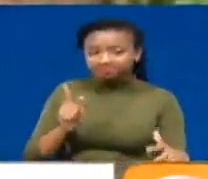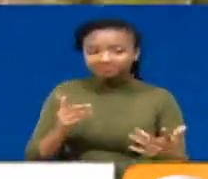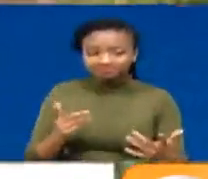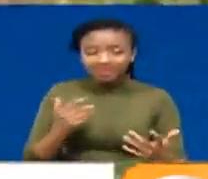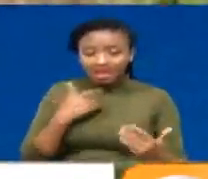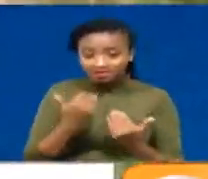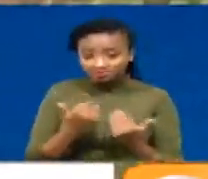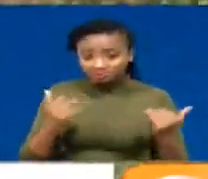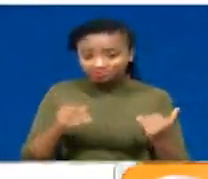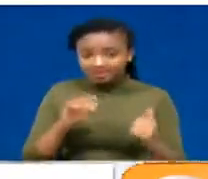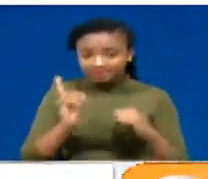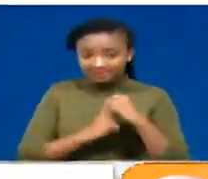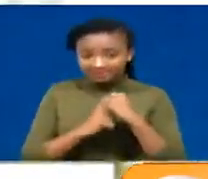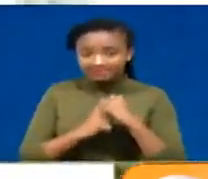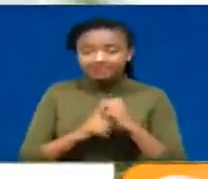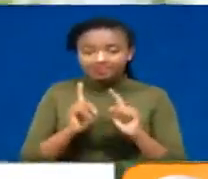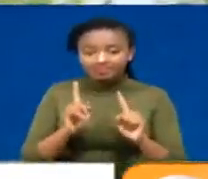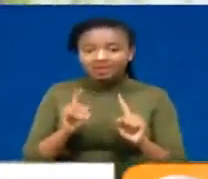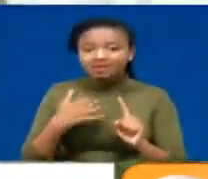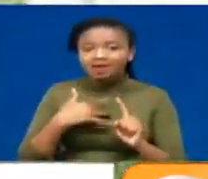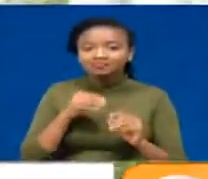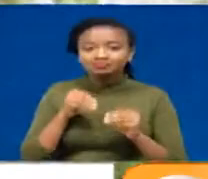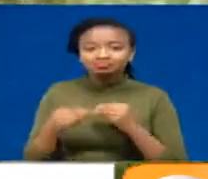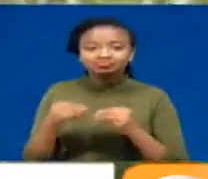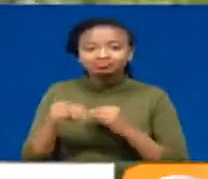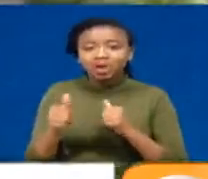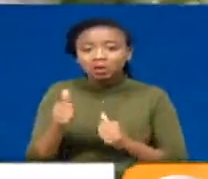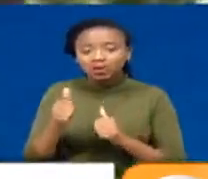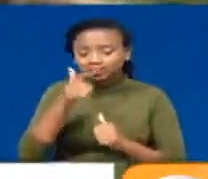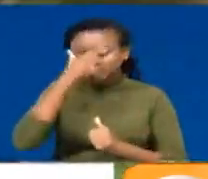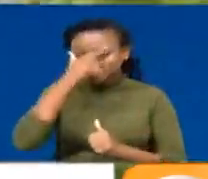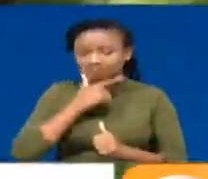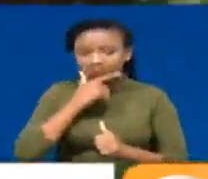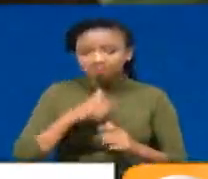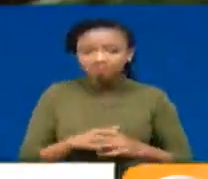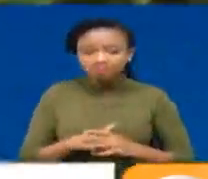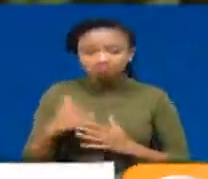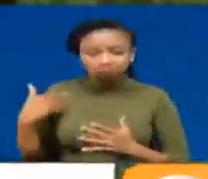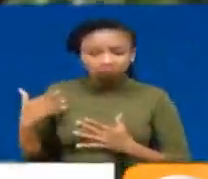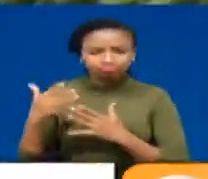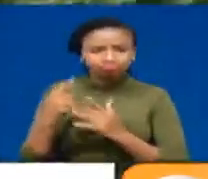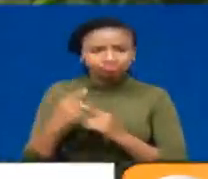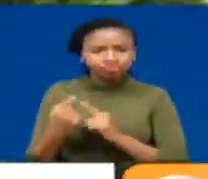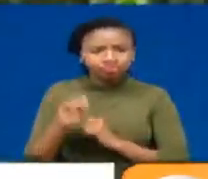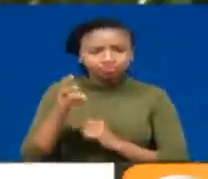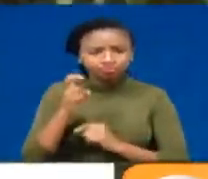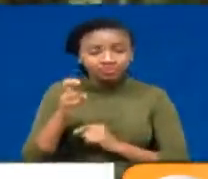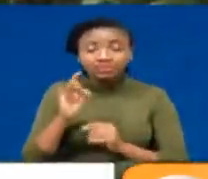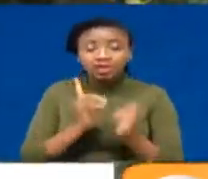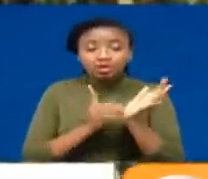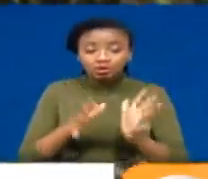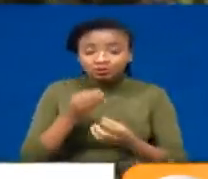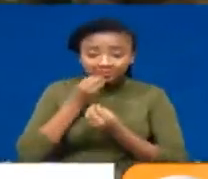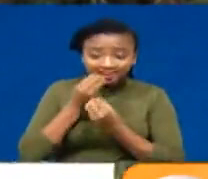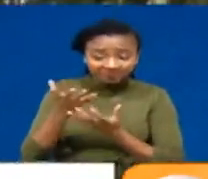ambaye ni baba wa watoto sita, ameishi na ulemavu wa kutoona kwa zaidi ya miaka 20 sasa. Kemboi anasema madaktari walimwarifu